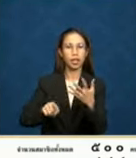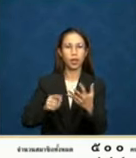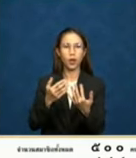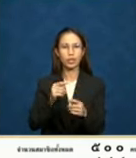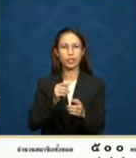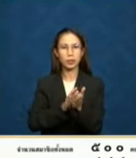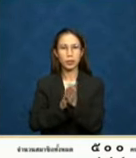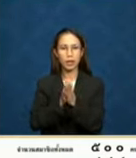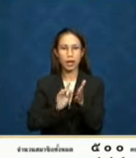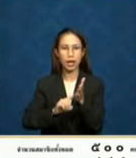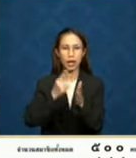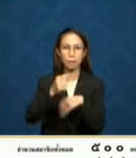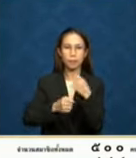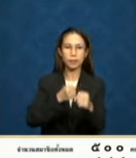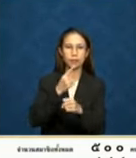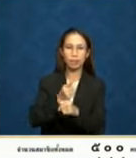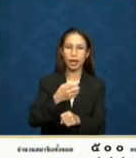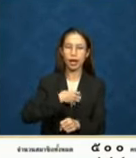วิชาครั